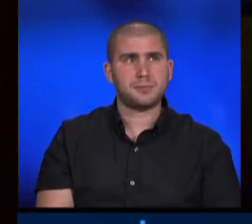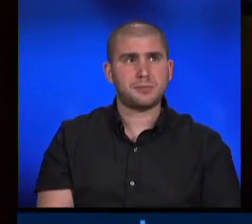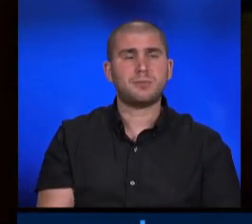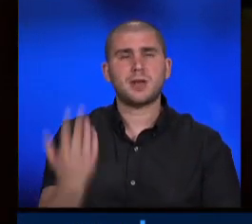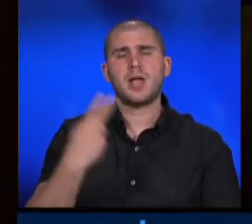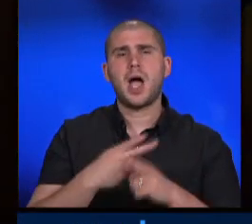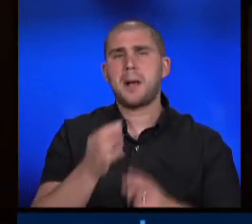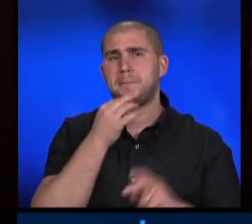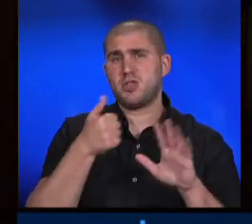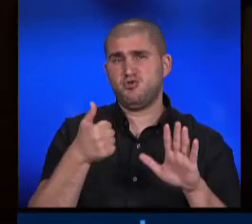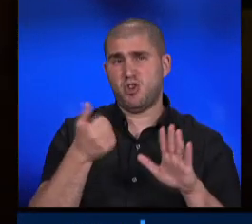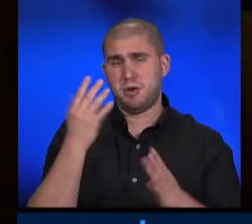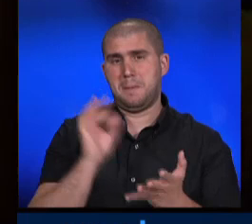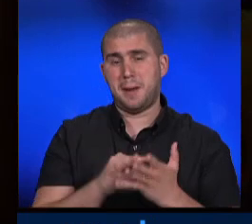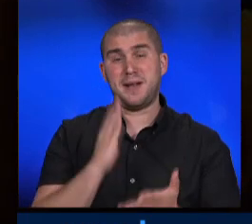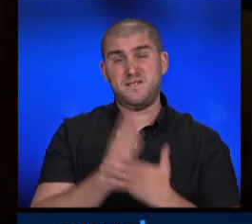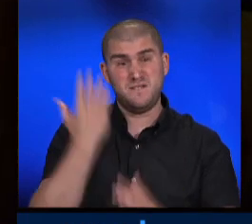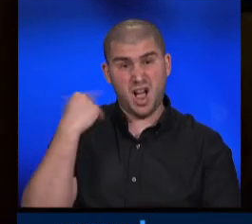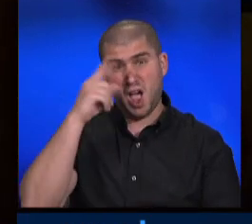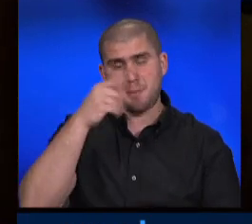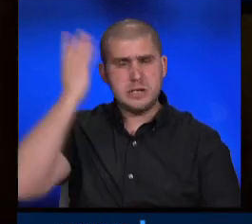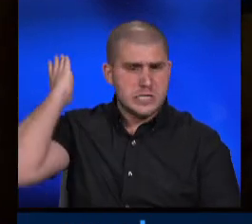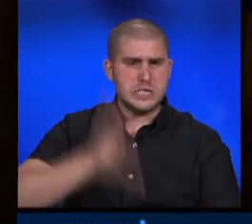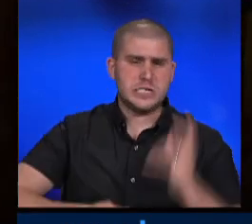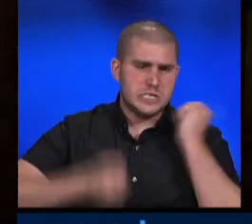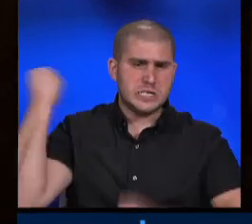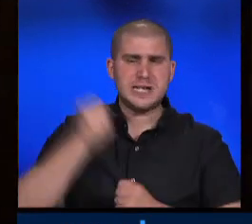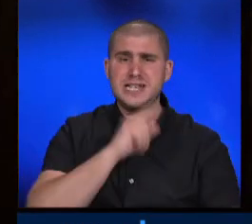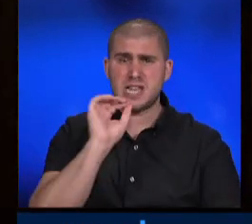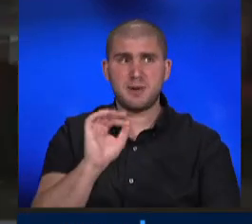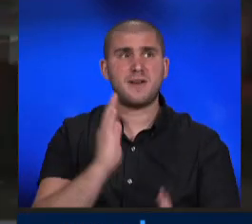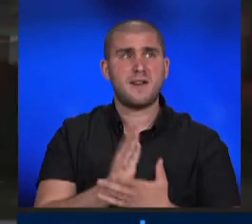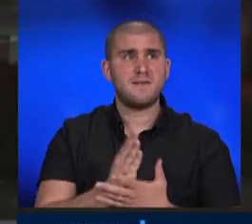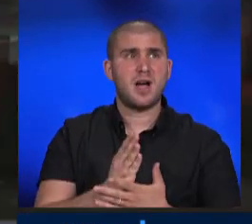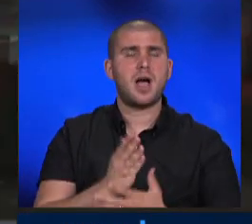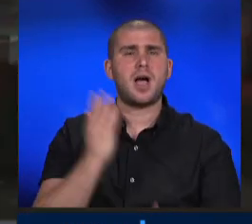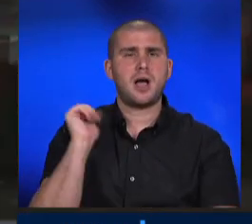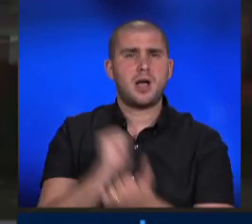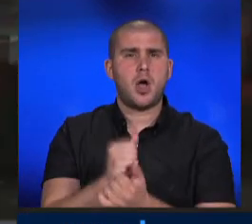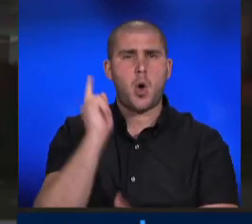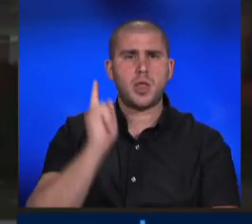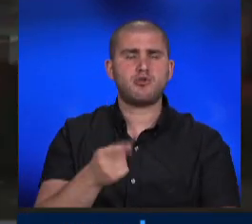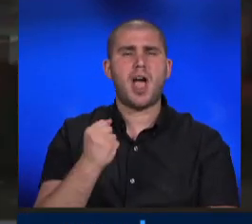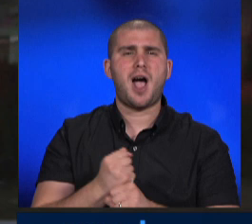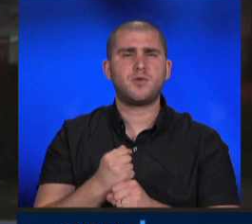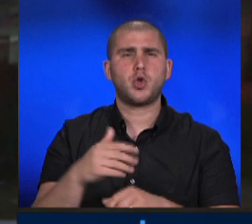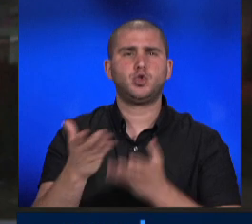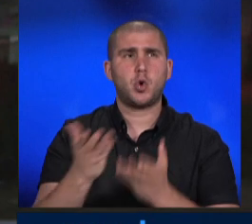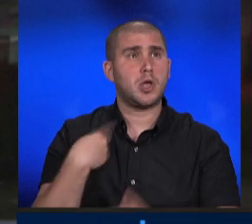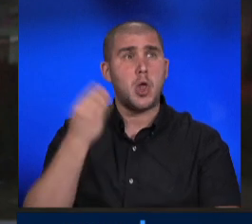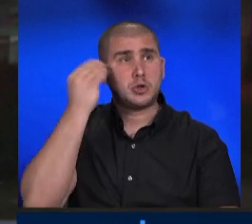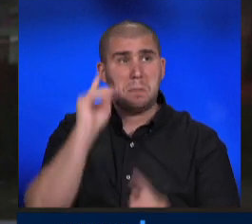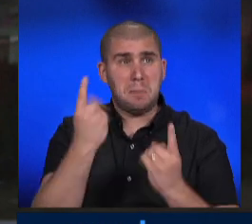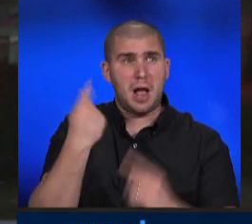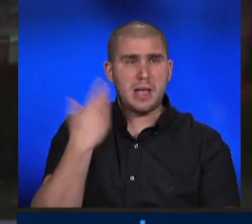שש, כשכבר אז אביה עיקה את אמה ונסע על כך עבודות שירות. אין לי מושג מה קרה ביניהם, למה אני הייתי ממש